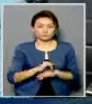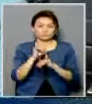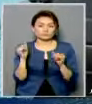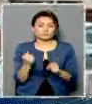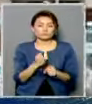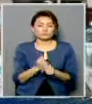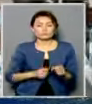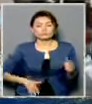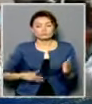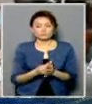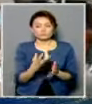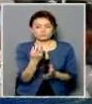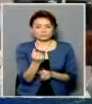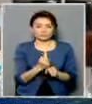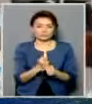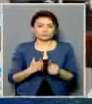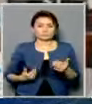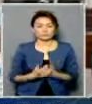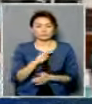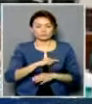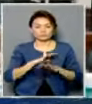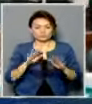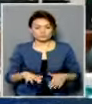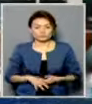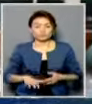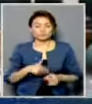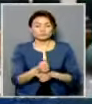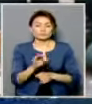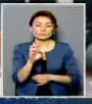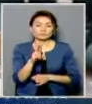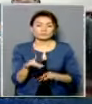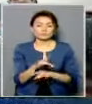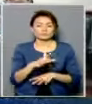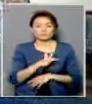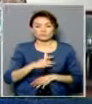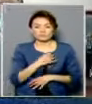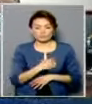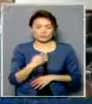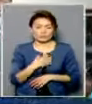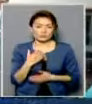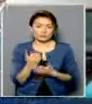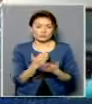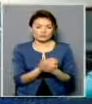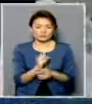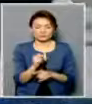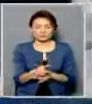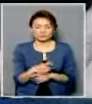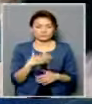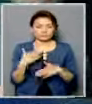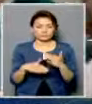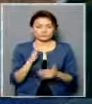объемов инвестиций а также создание новых рабочих мест глава области отметил важность выполнения программы и поручил активизировать